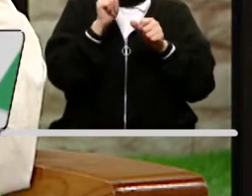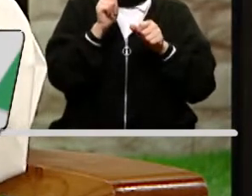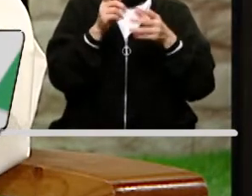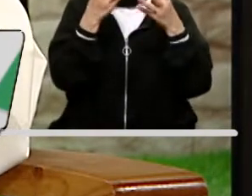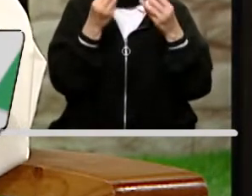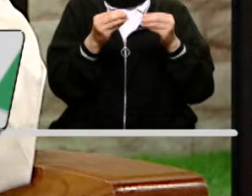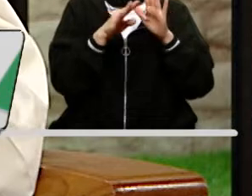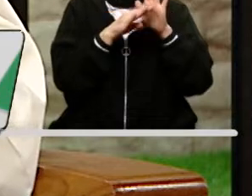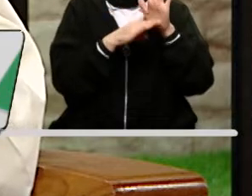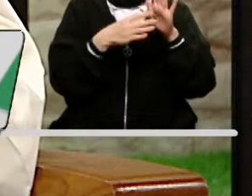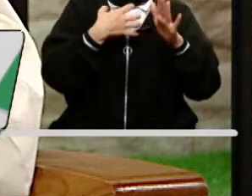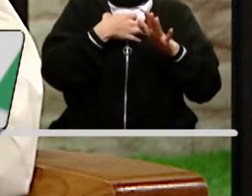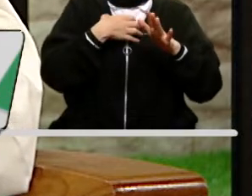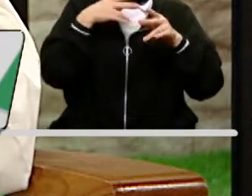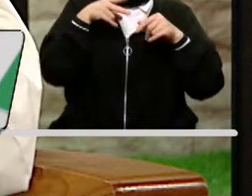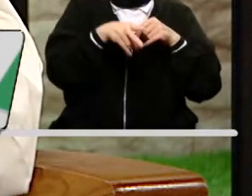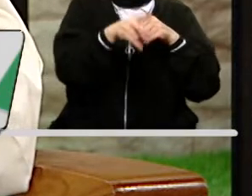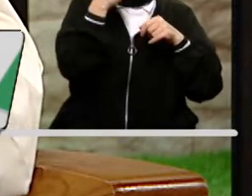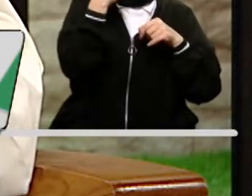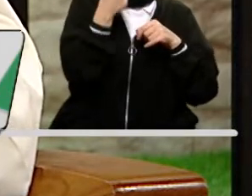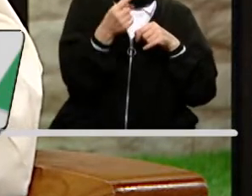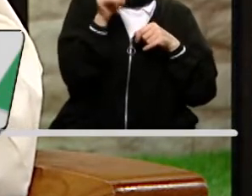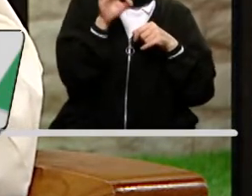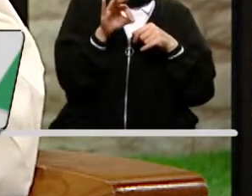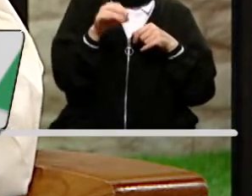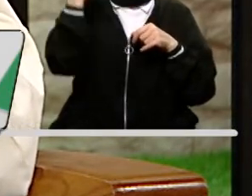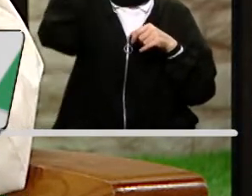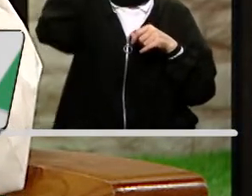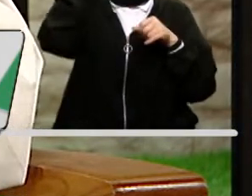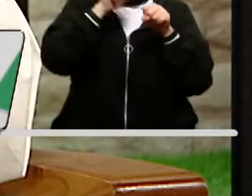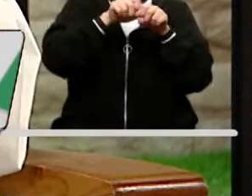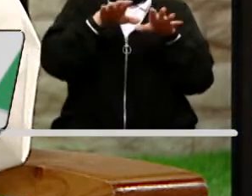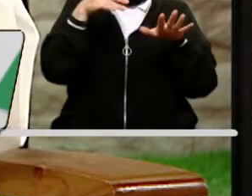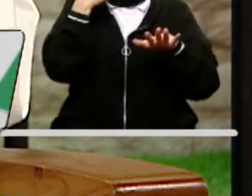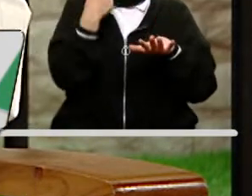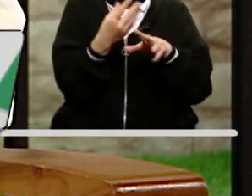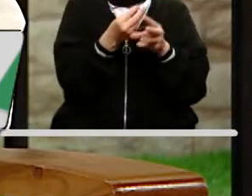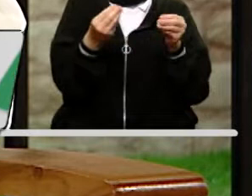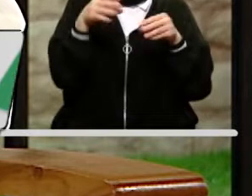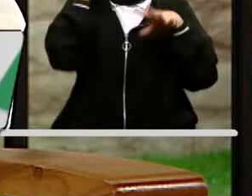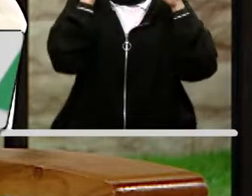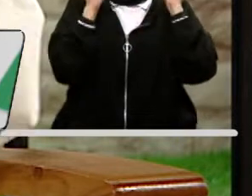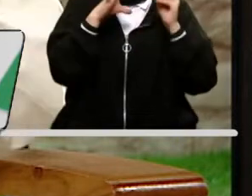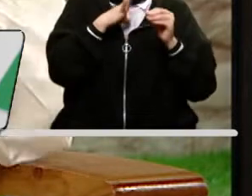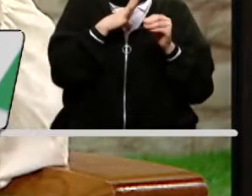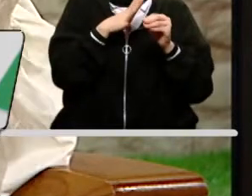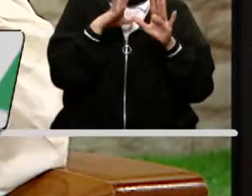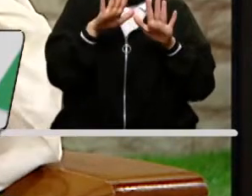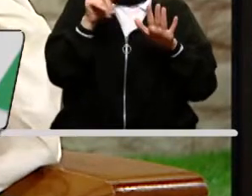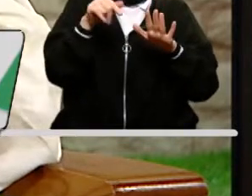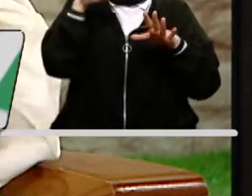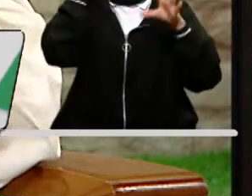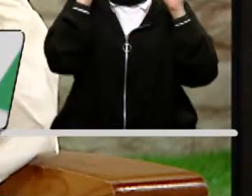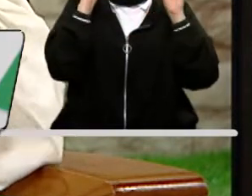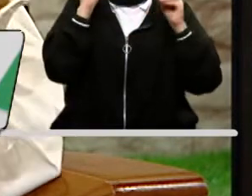bakarsak hiçbir şey bilmediğimiz bir anda şu anki bilgi sistemimize bakarsak o kadar çok şey öğrenmelerden geçiyoruz ki. Ama bu